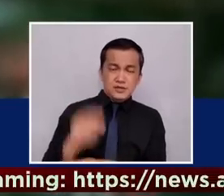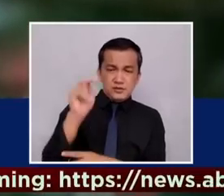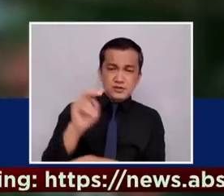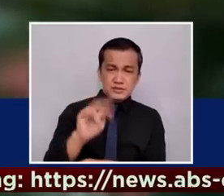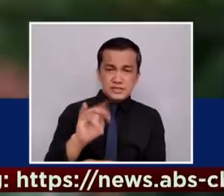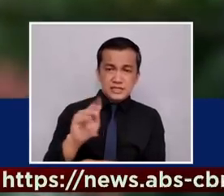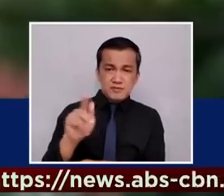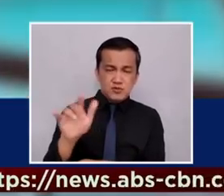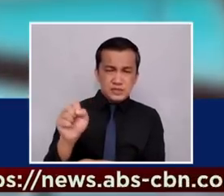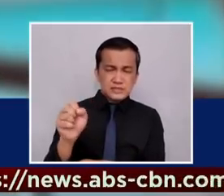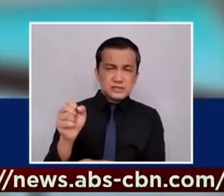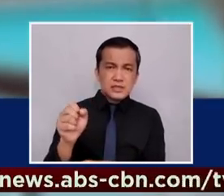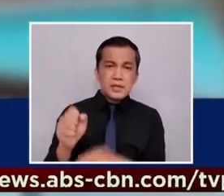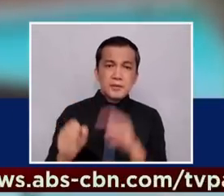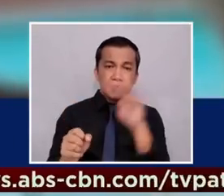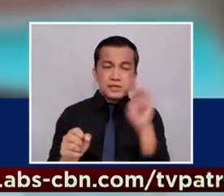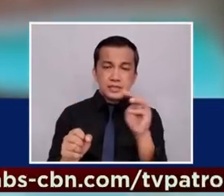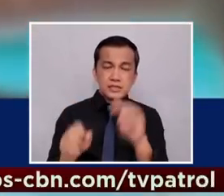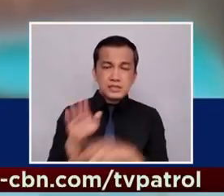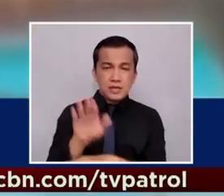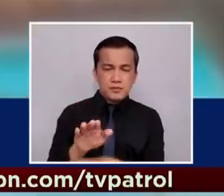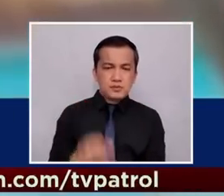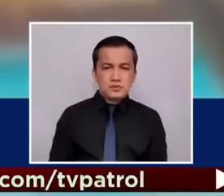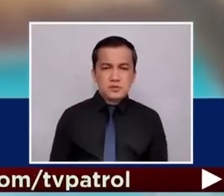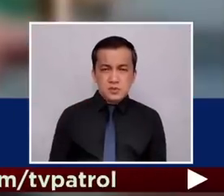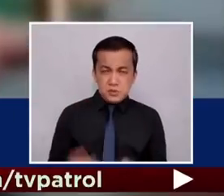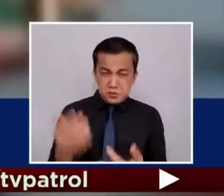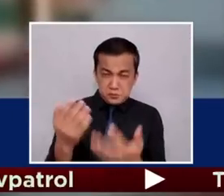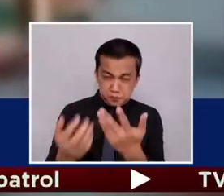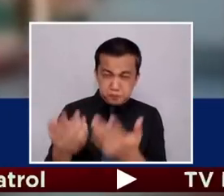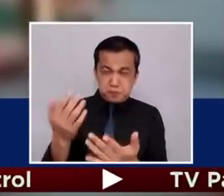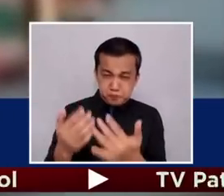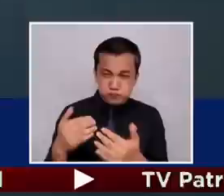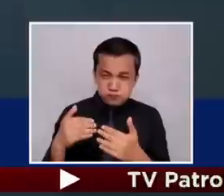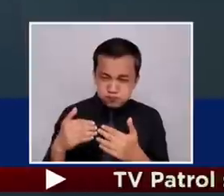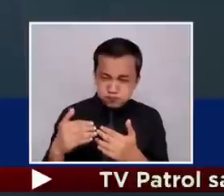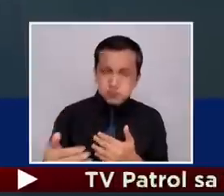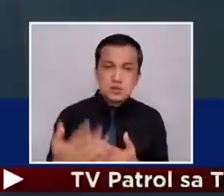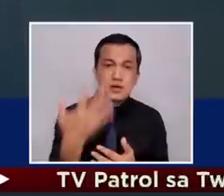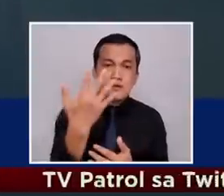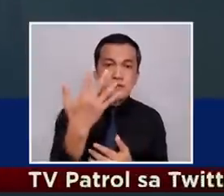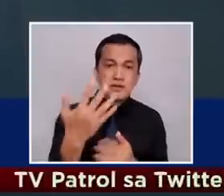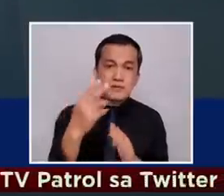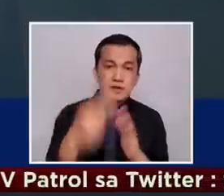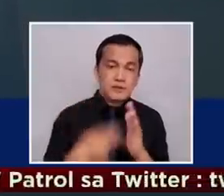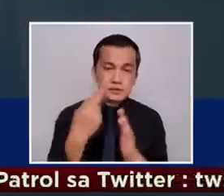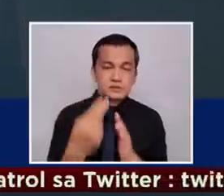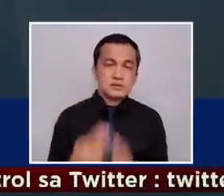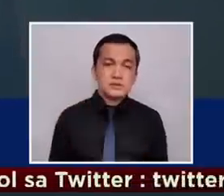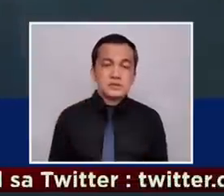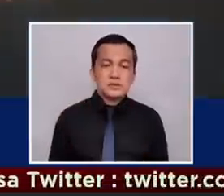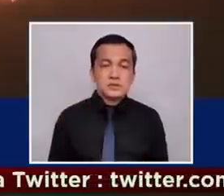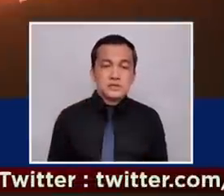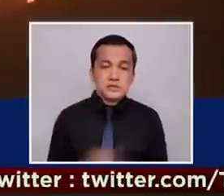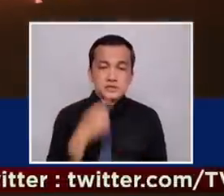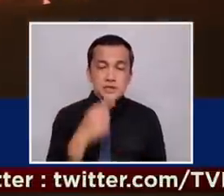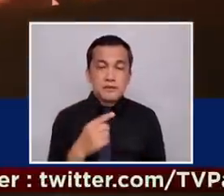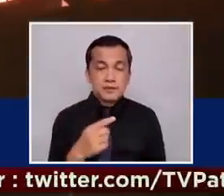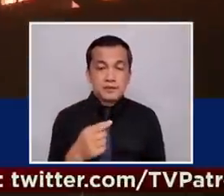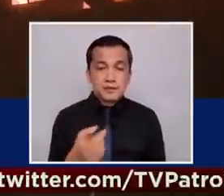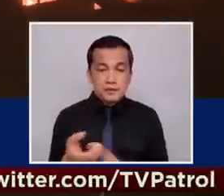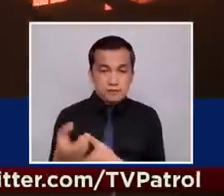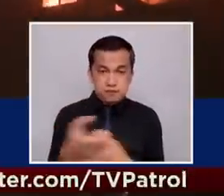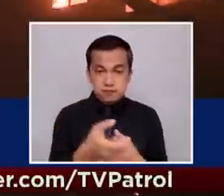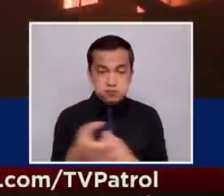Lunes ng hapon. Tumagal ito ng halos 5 oras. Ayon sa fire volunteers,